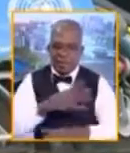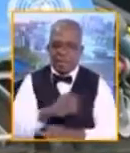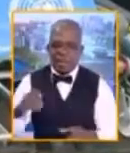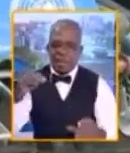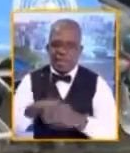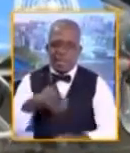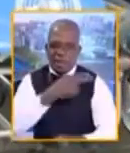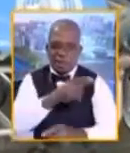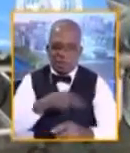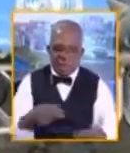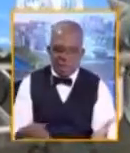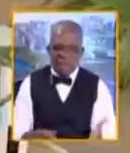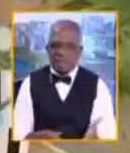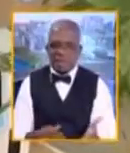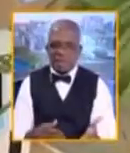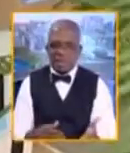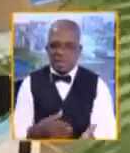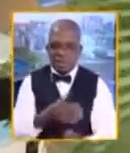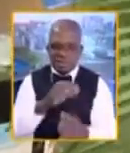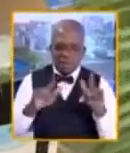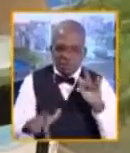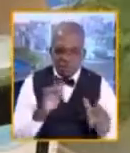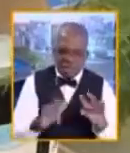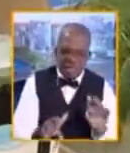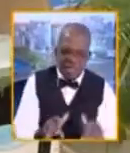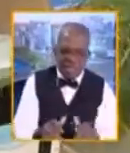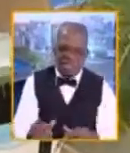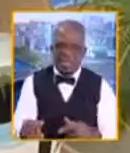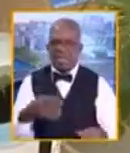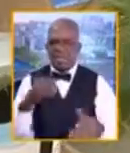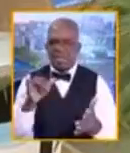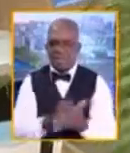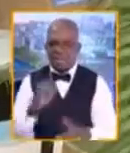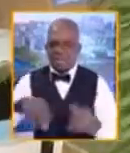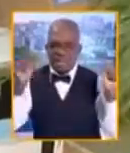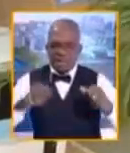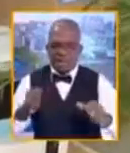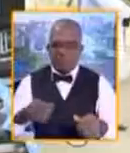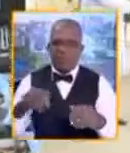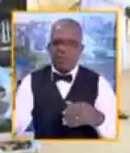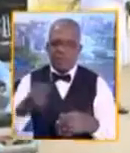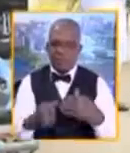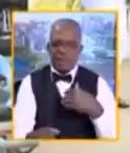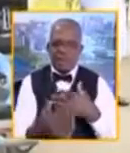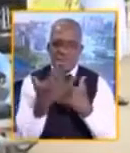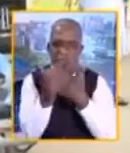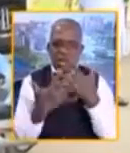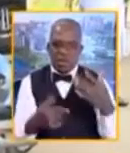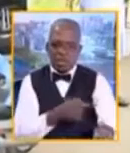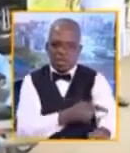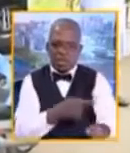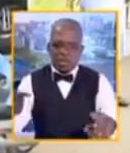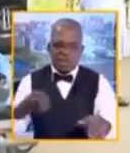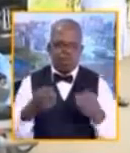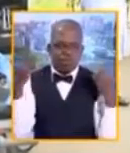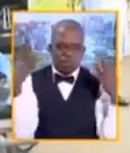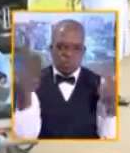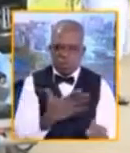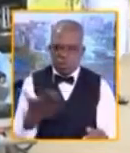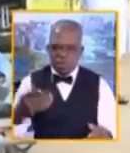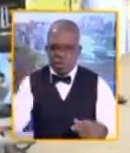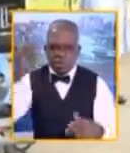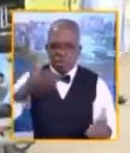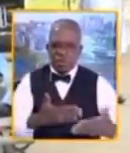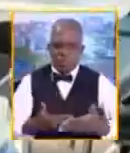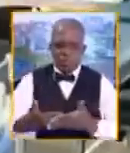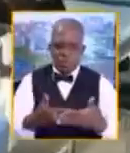du sang des disques didactique à l'intention des prestataires de santé et d'unité vital pour nouveaux nés